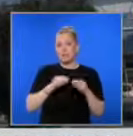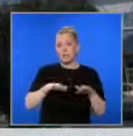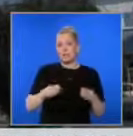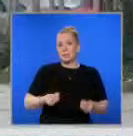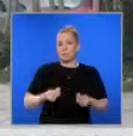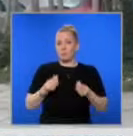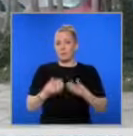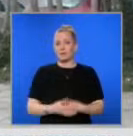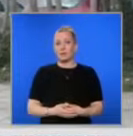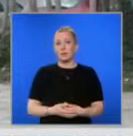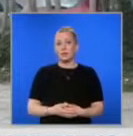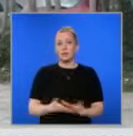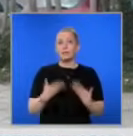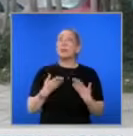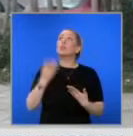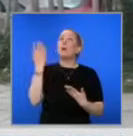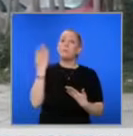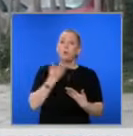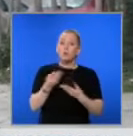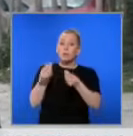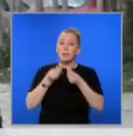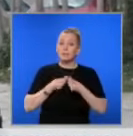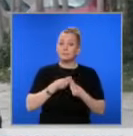болницата. Дано Бог му даде сили да може да се справи